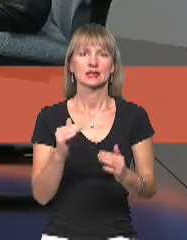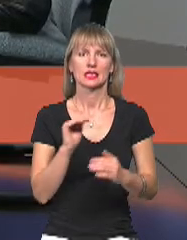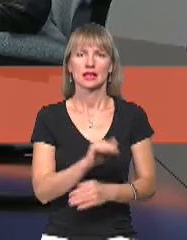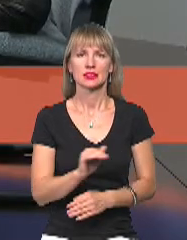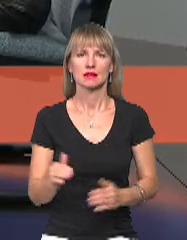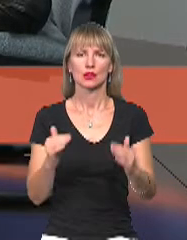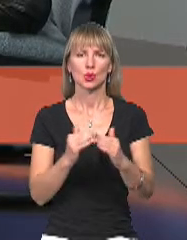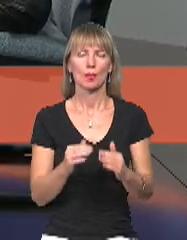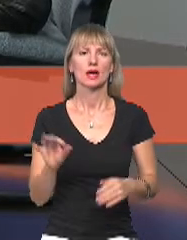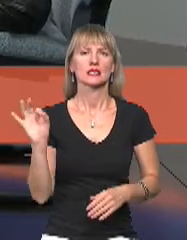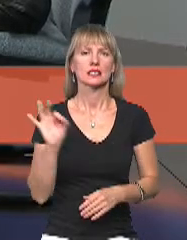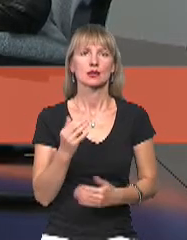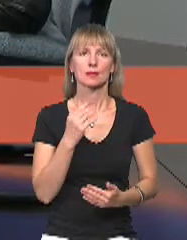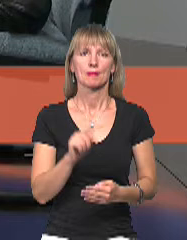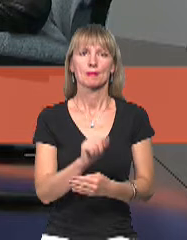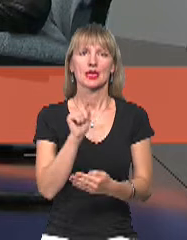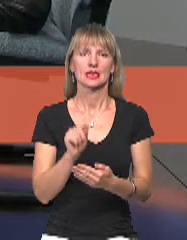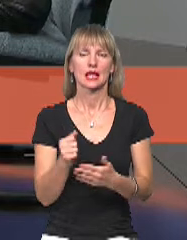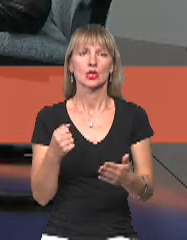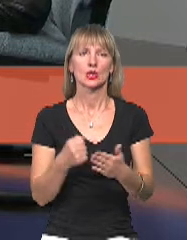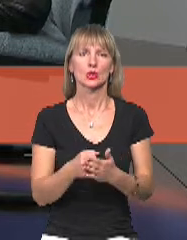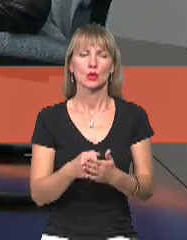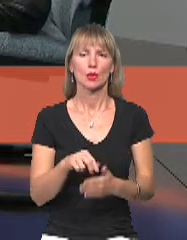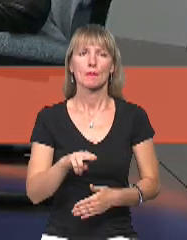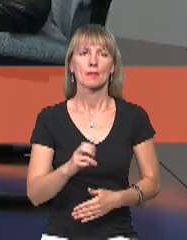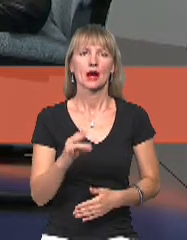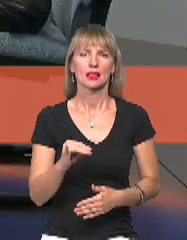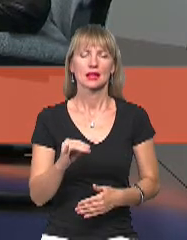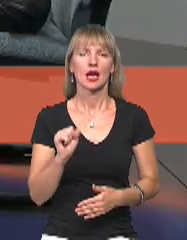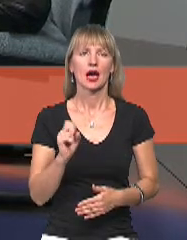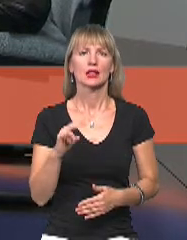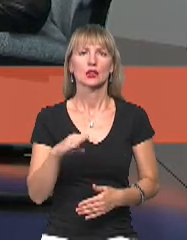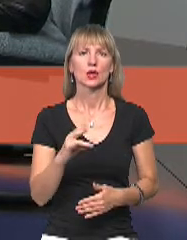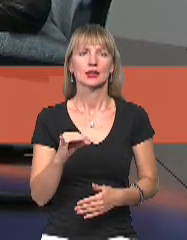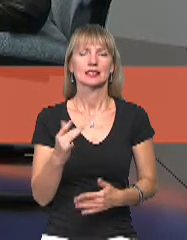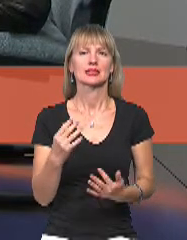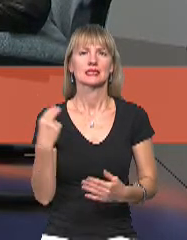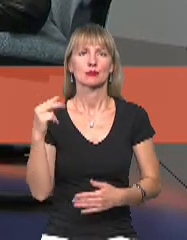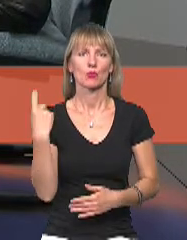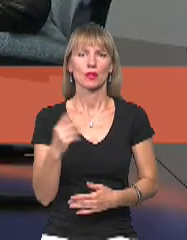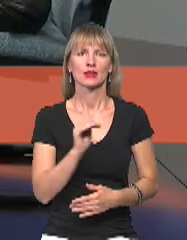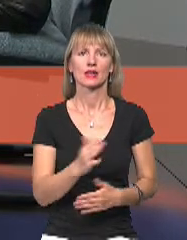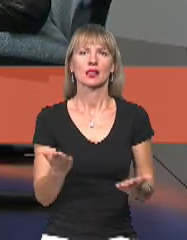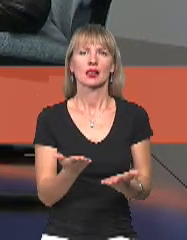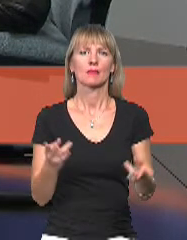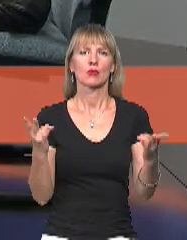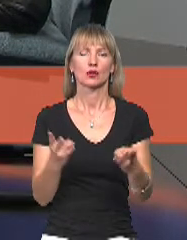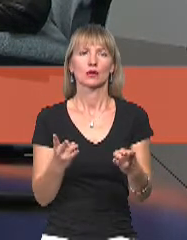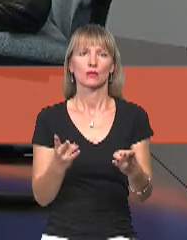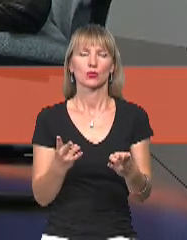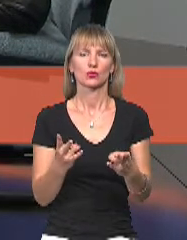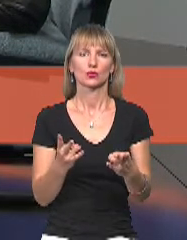зразу запитання до пані Антоніни. Скільки в Запорізькій області дітей, які потребують